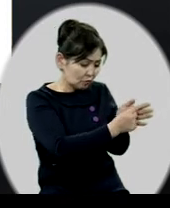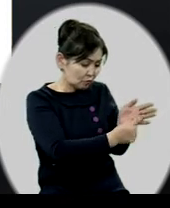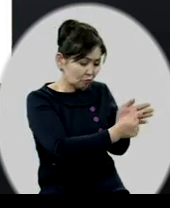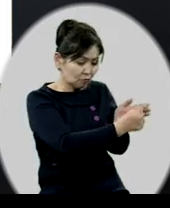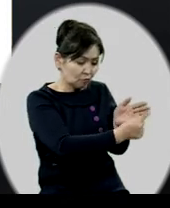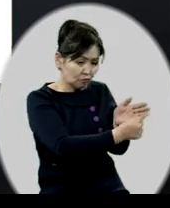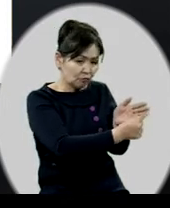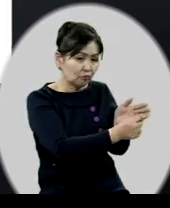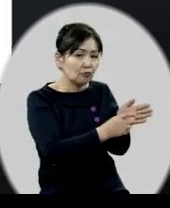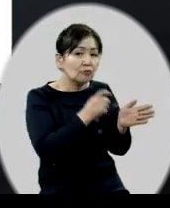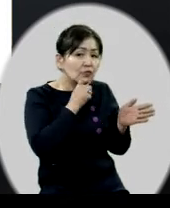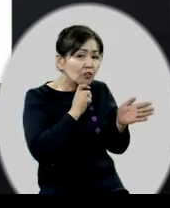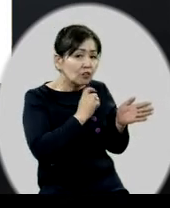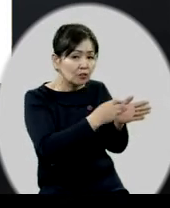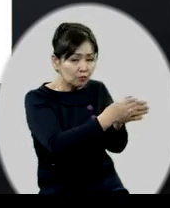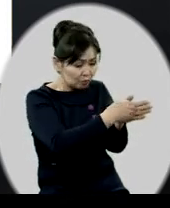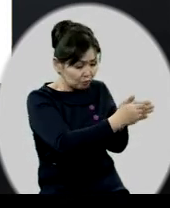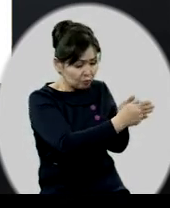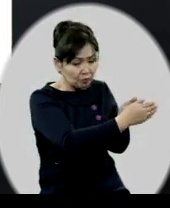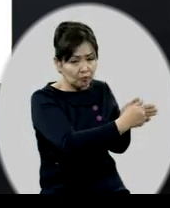Багш нь бас бодъё.